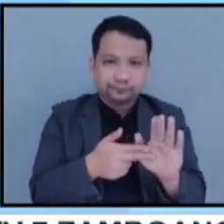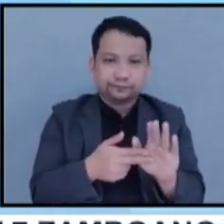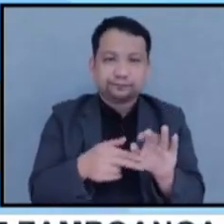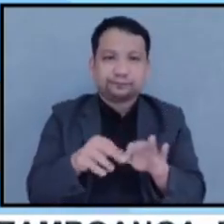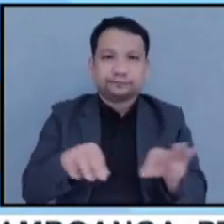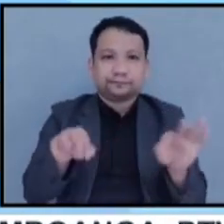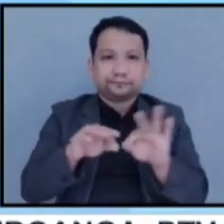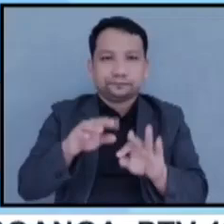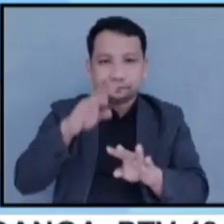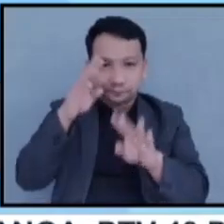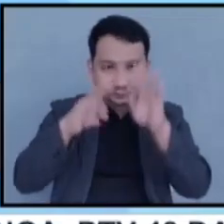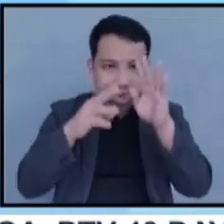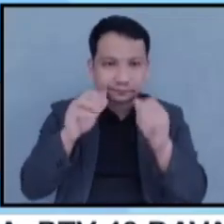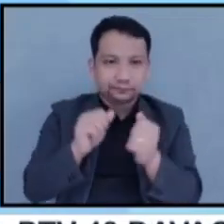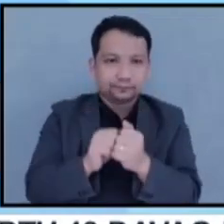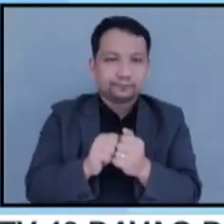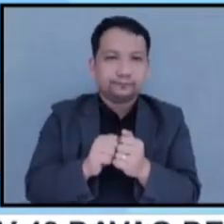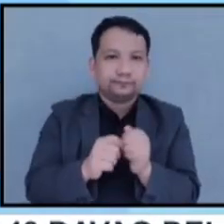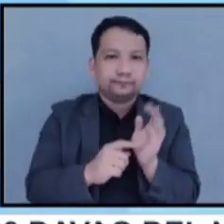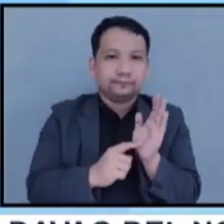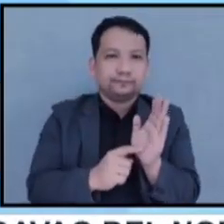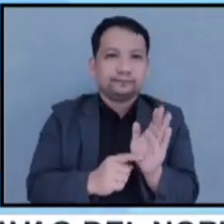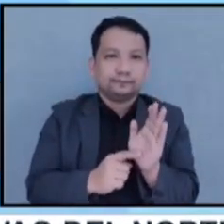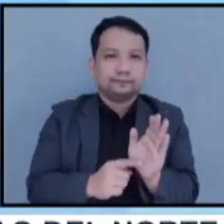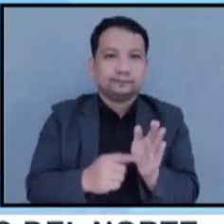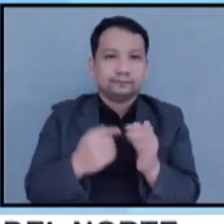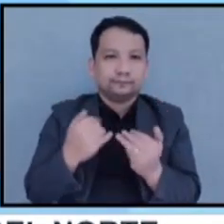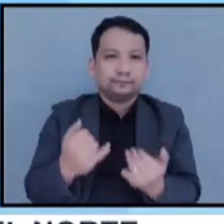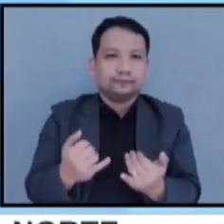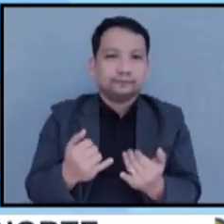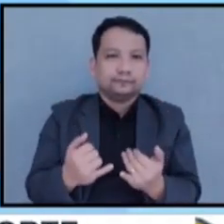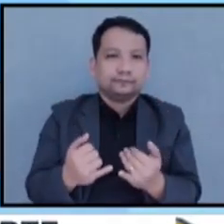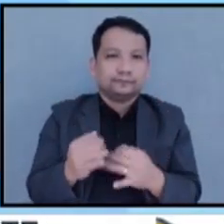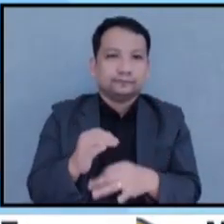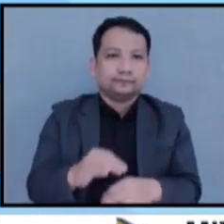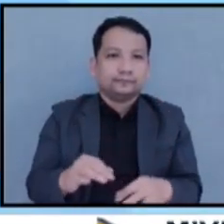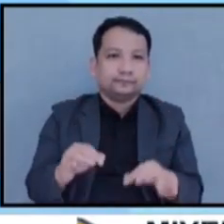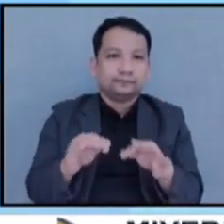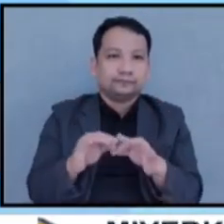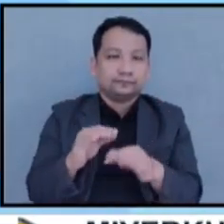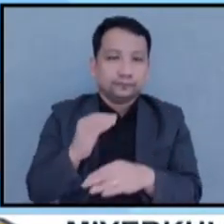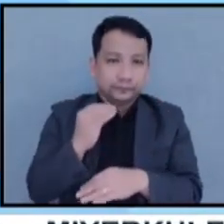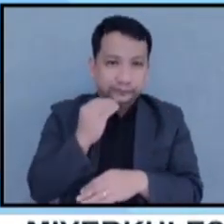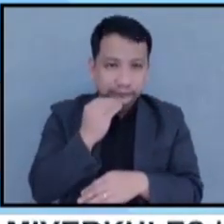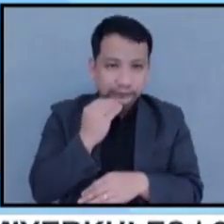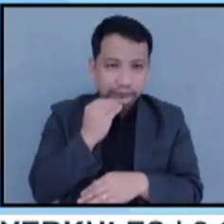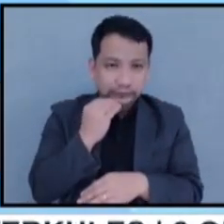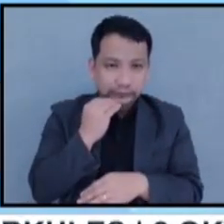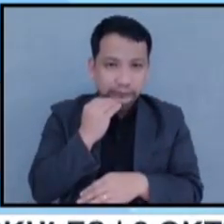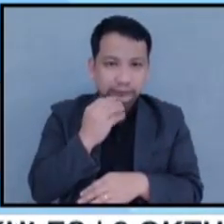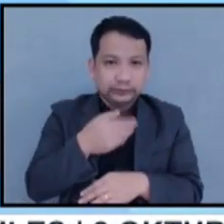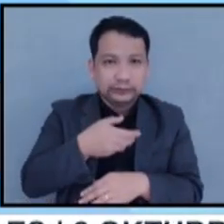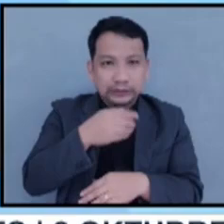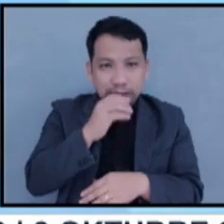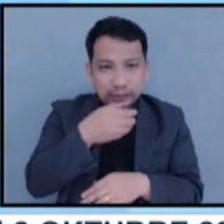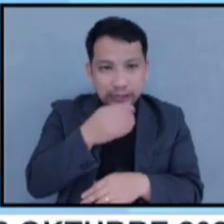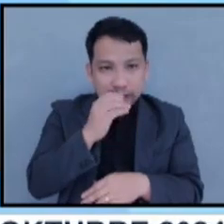mga innovative. At ang i-feature po ngayon will consist of mga pagkain, mga